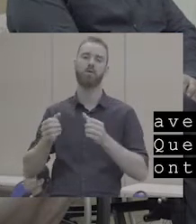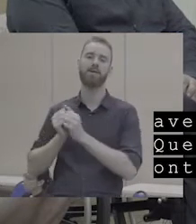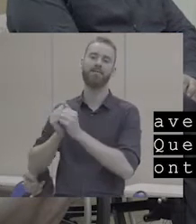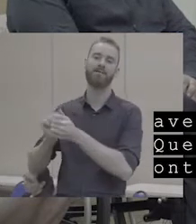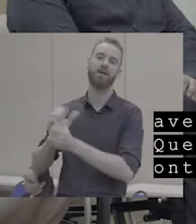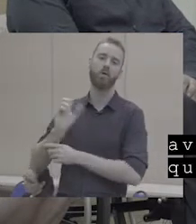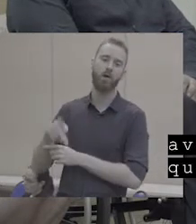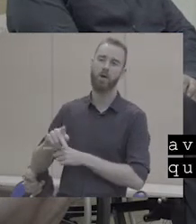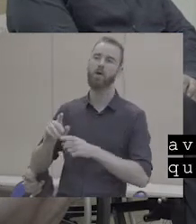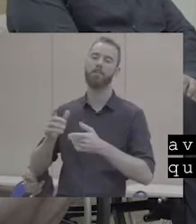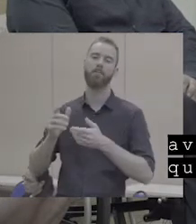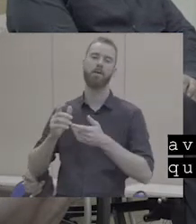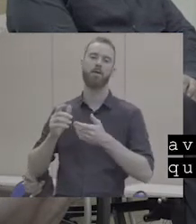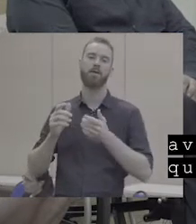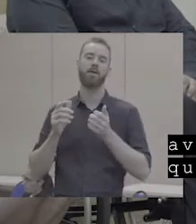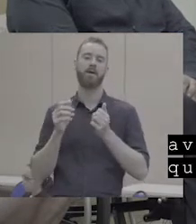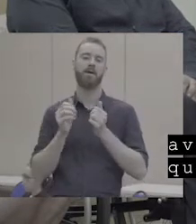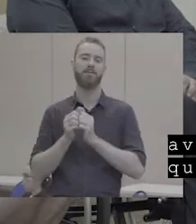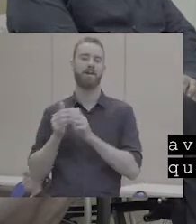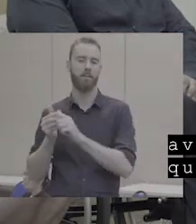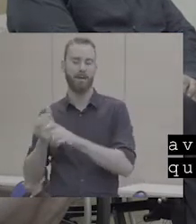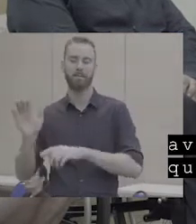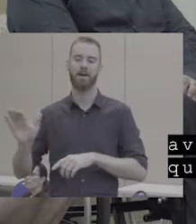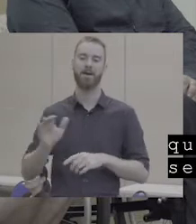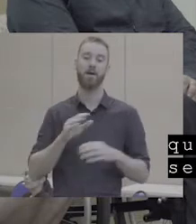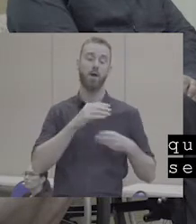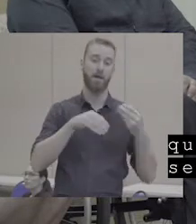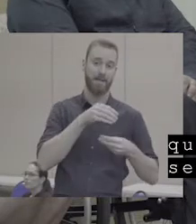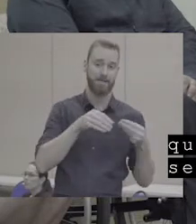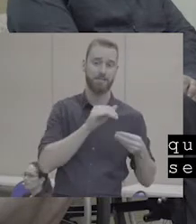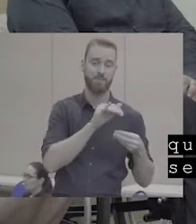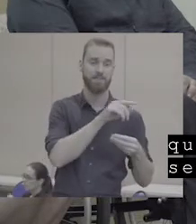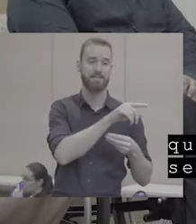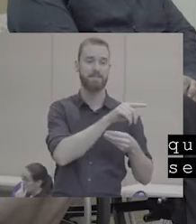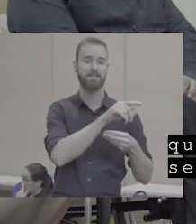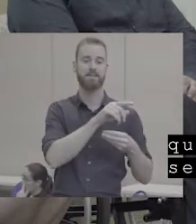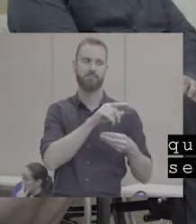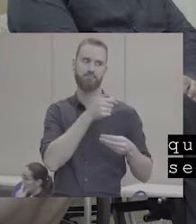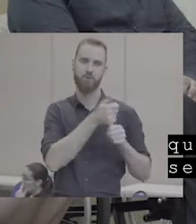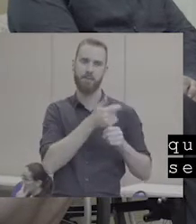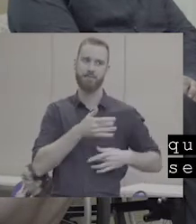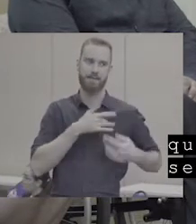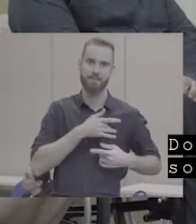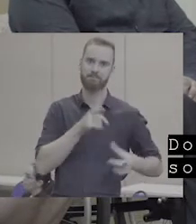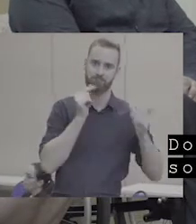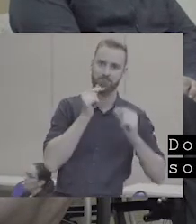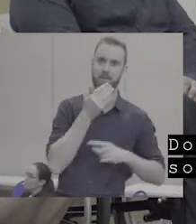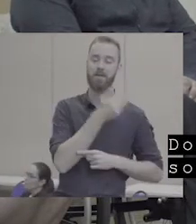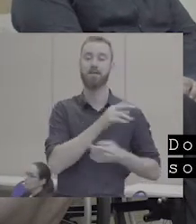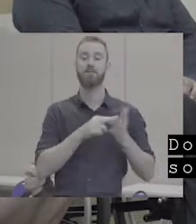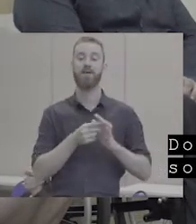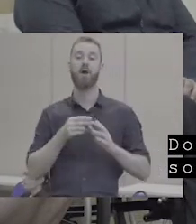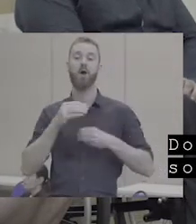soit des coopératives qui ont été mises sur pied avec notre accompagnement, que ce soit des organismes qui sont également sensibilisés à la chose. Donc, des organismes